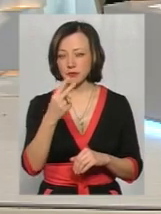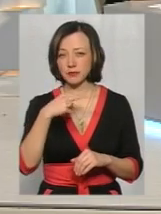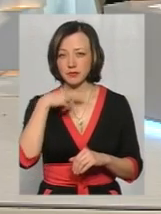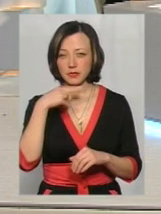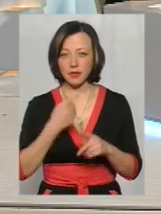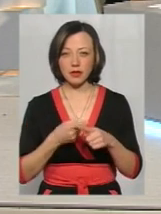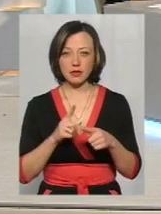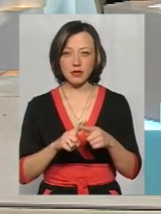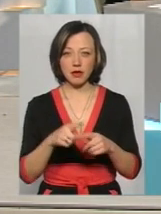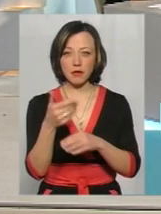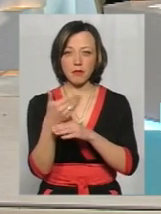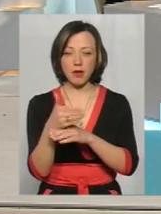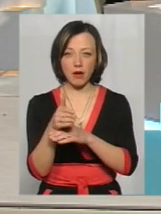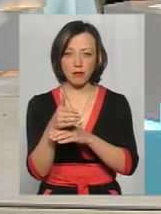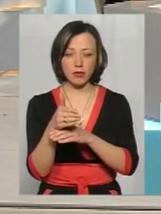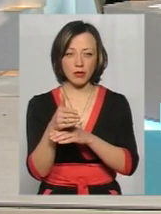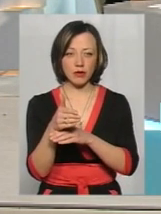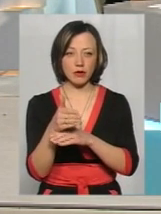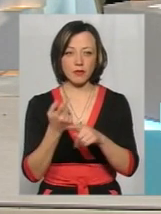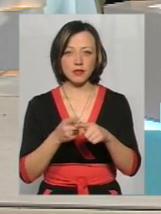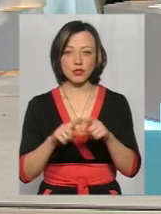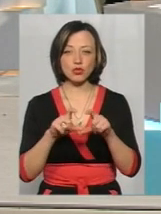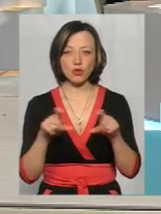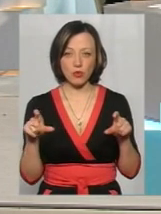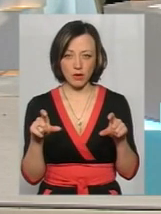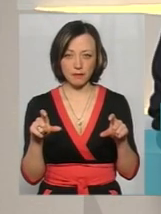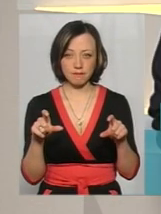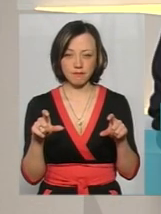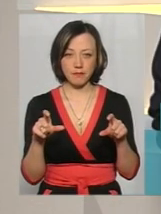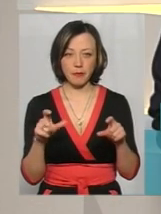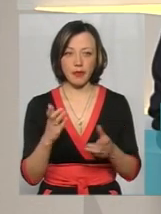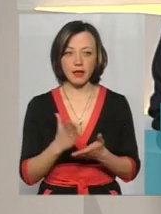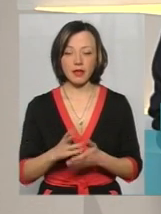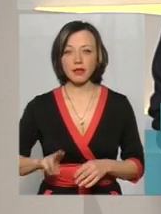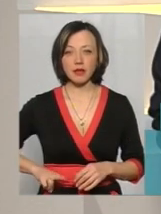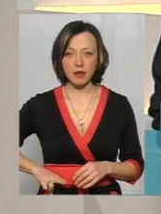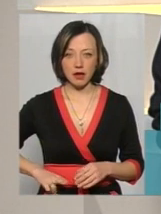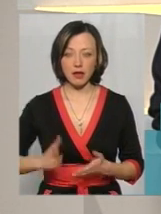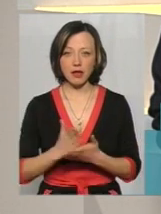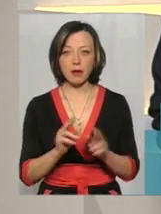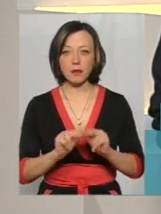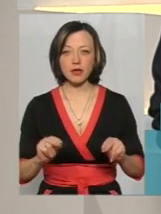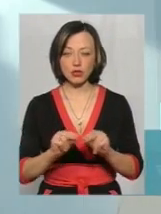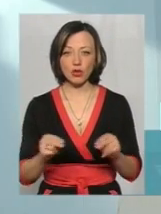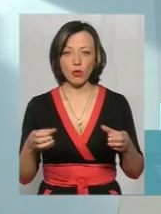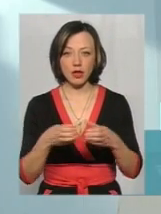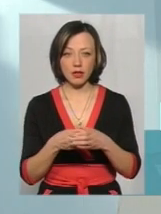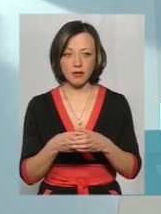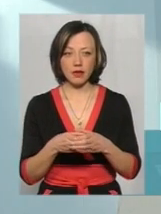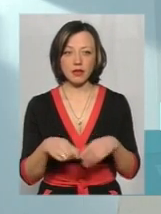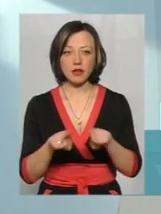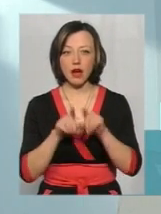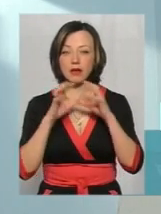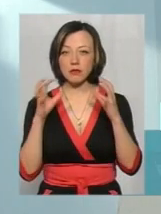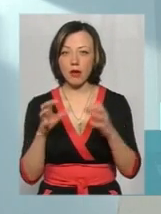це прапор на флаштоці у цій школі. Є директор, є педагогічний колектив, який так дбає